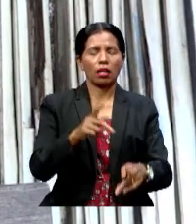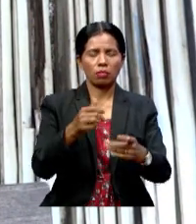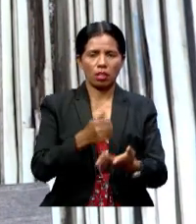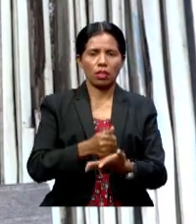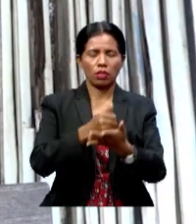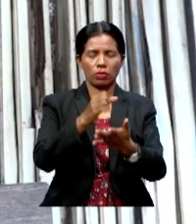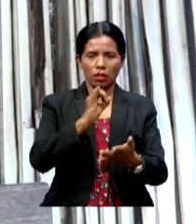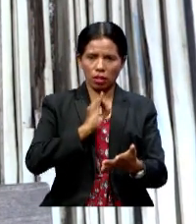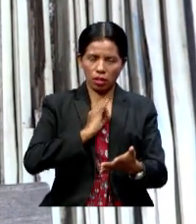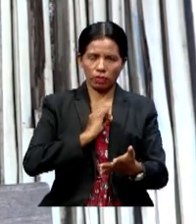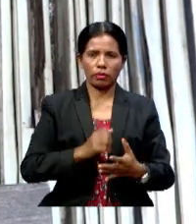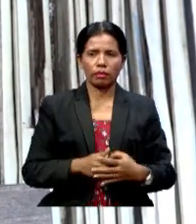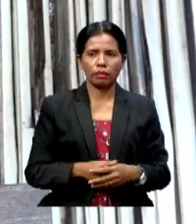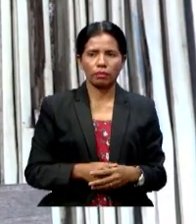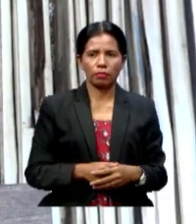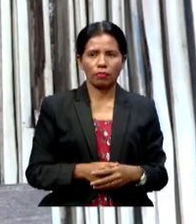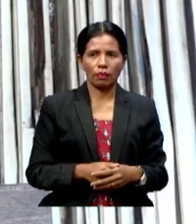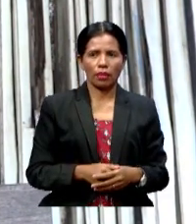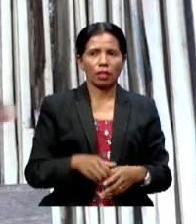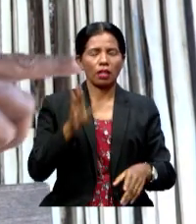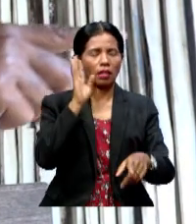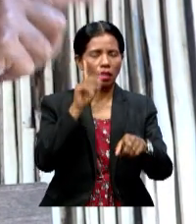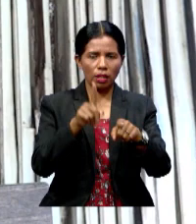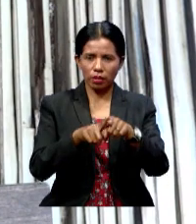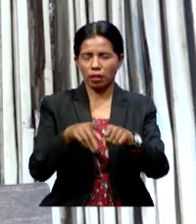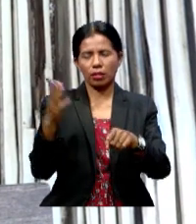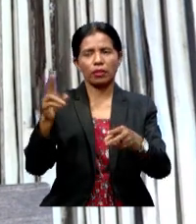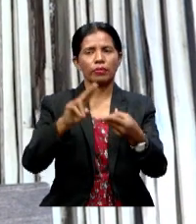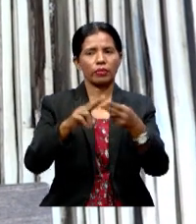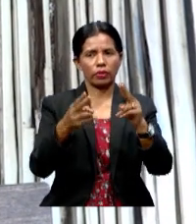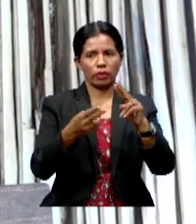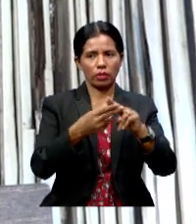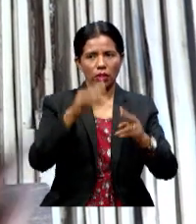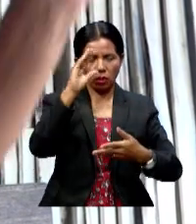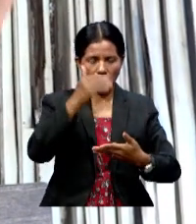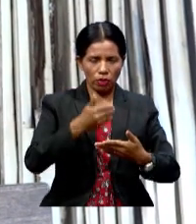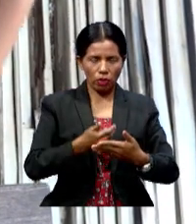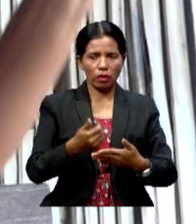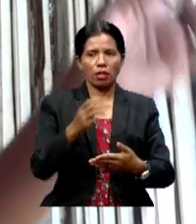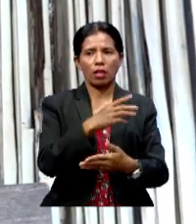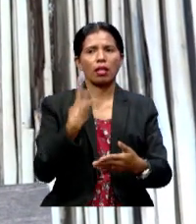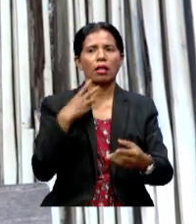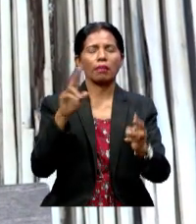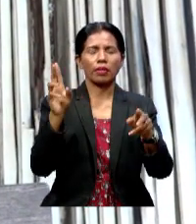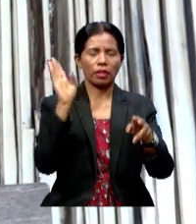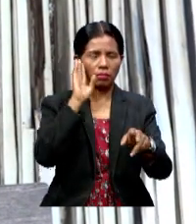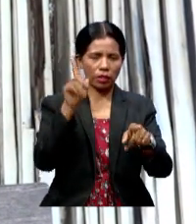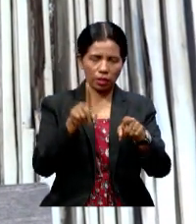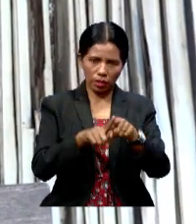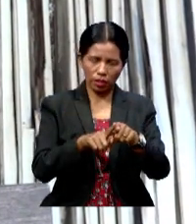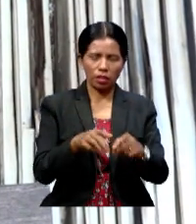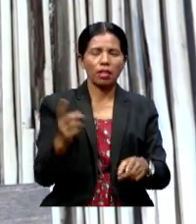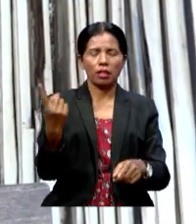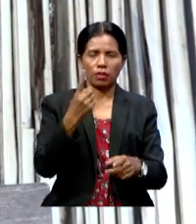azuda fali ba hau kare depois wa alim sir ne ho pokani ne mesa konfet sana ba termasuk am ne binde ko tu ni